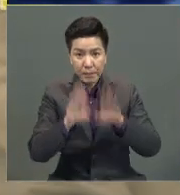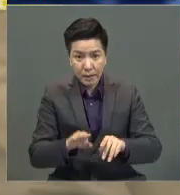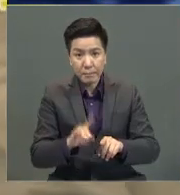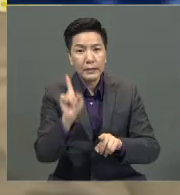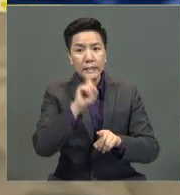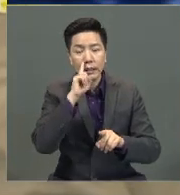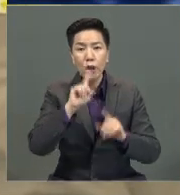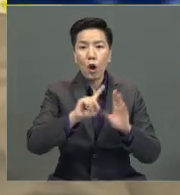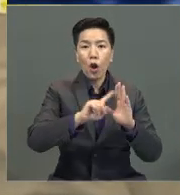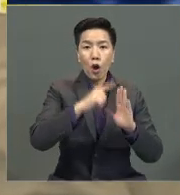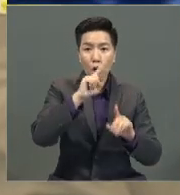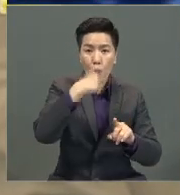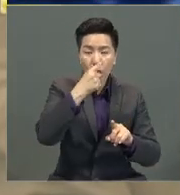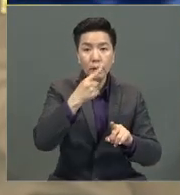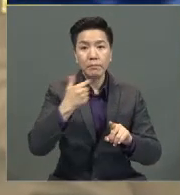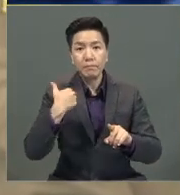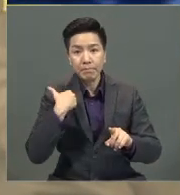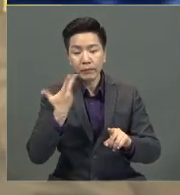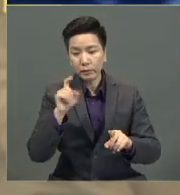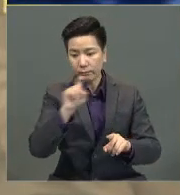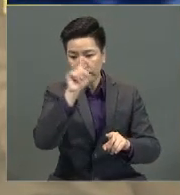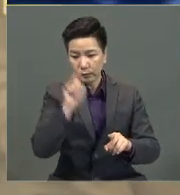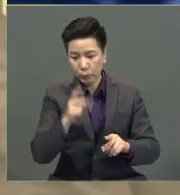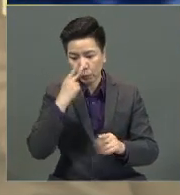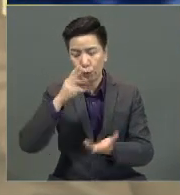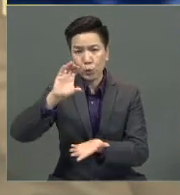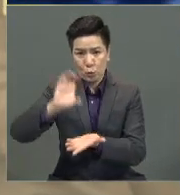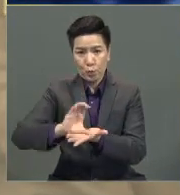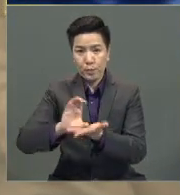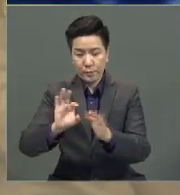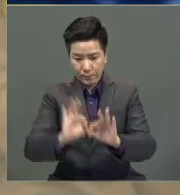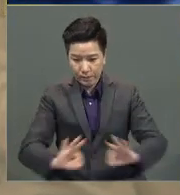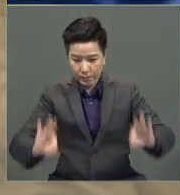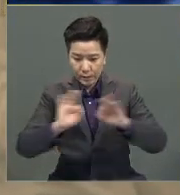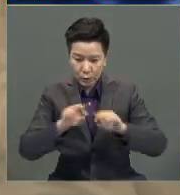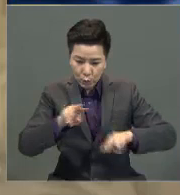ก่อนหรือไม่อย่างไรนะโดยคำนึงถึงเรื่องของการทำงบประมาณด้วยนะครับ